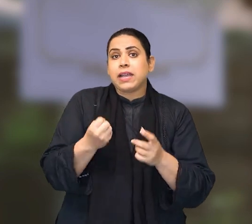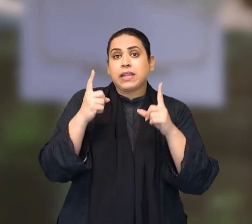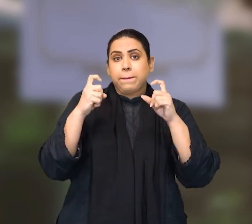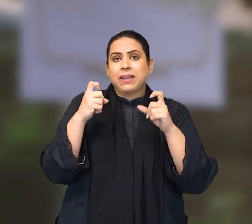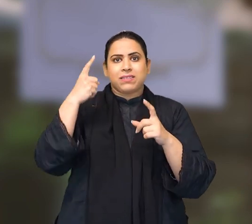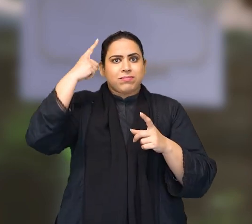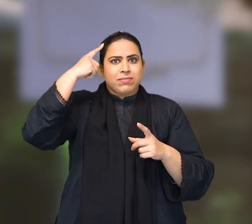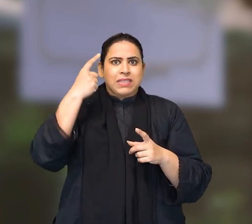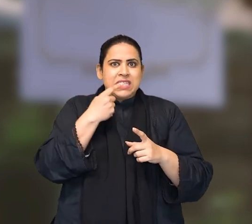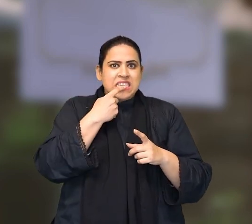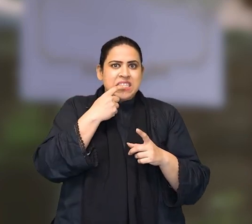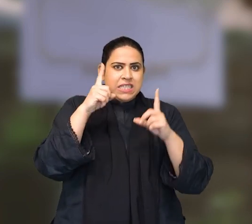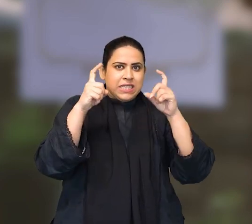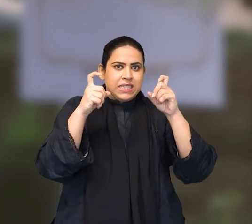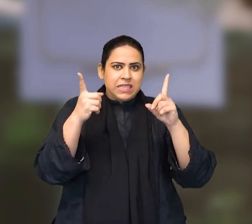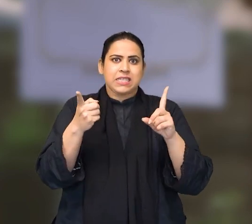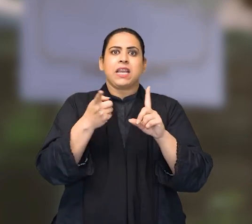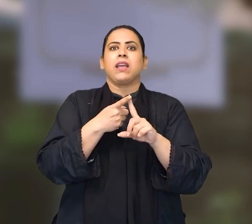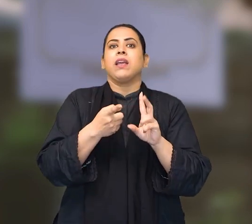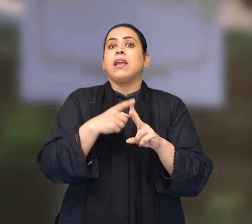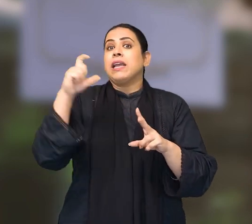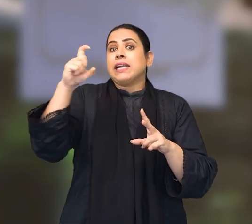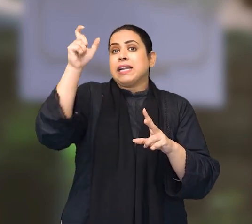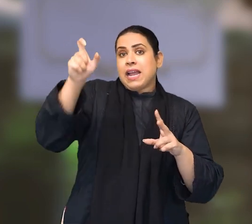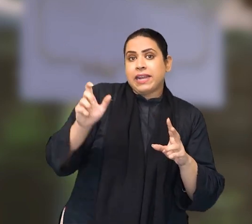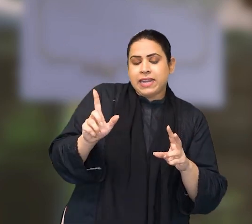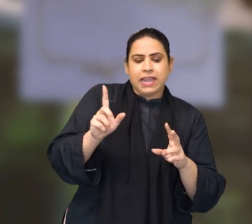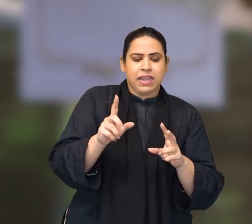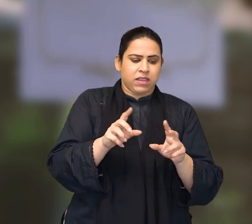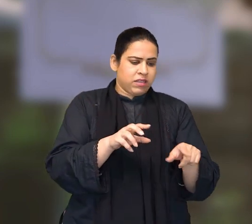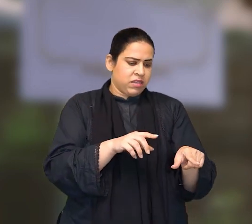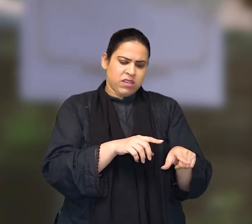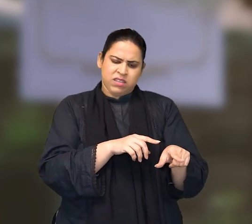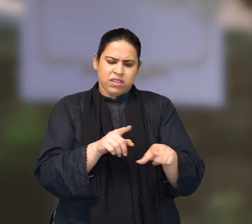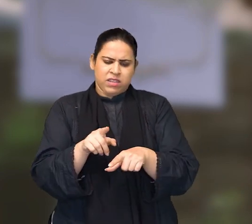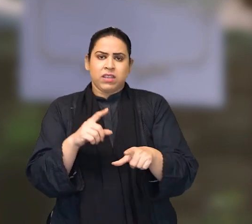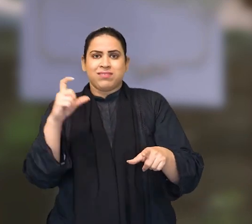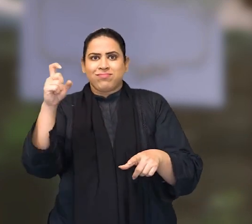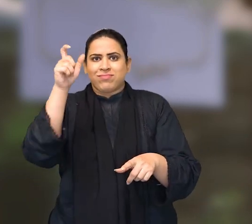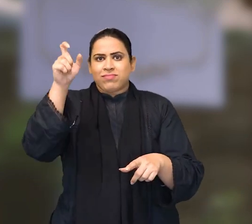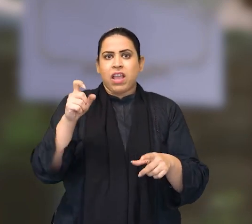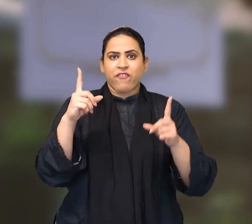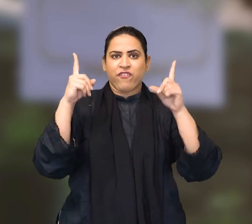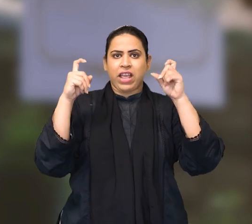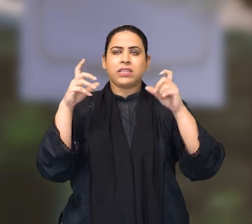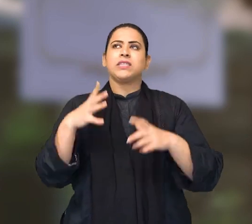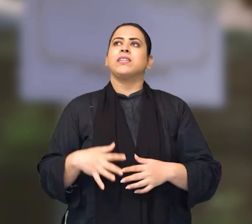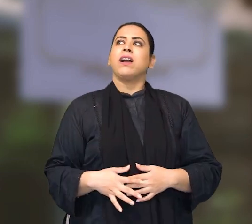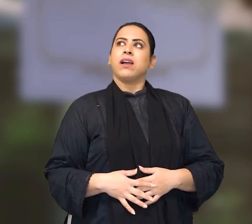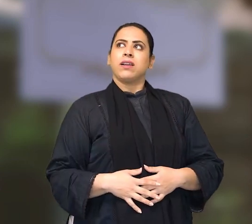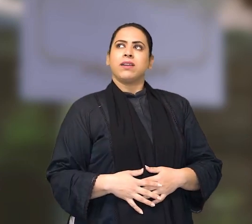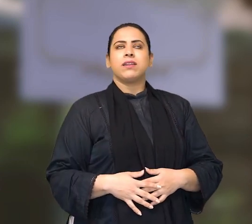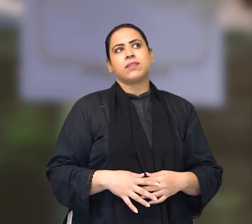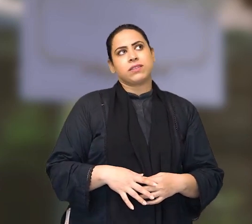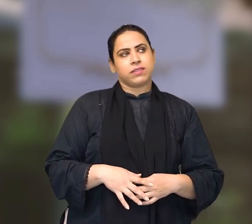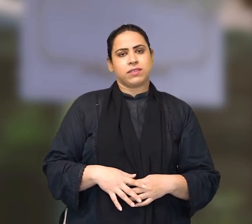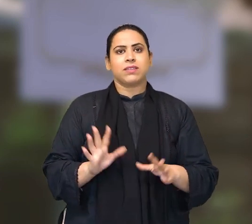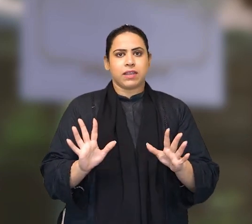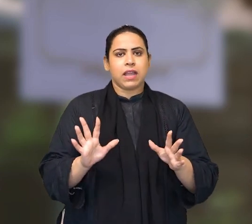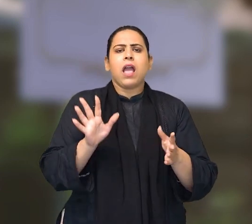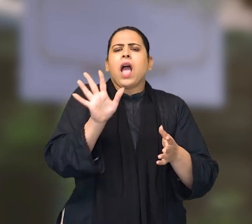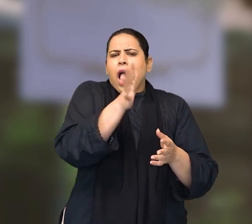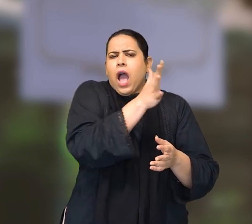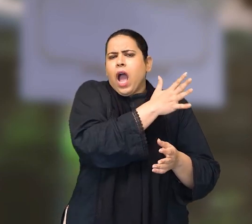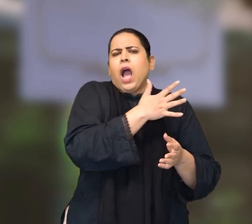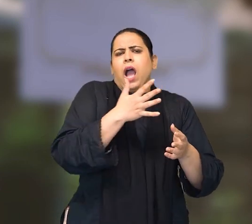white. There are some clients जिनको low shutter तस्वीरें पसंद होती हैं. There are some clients they like flashy photography. So when you go meet them